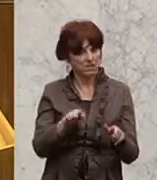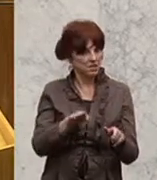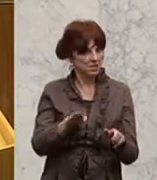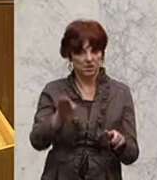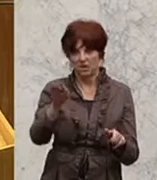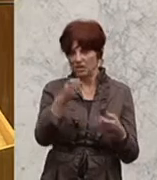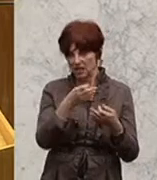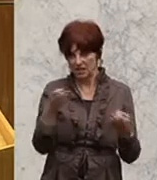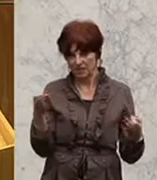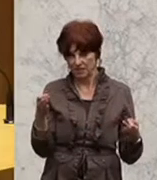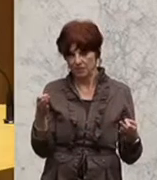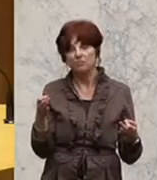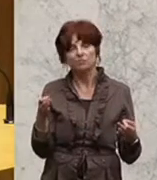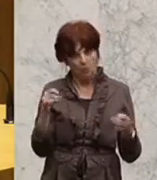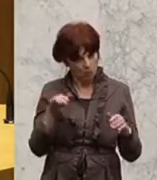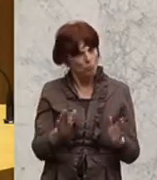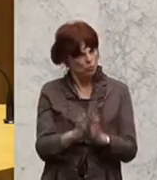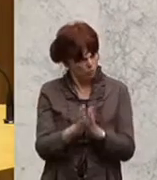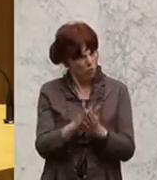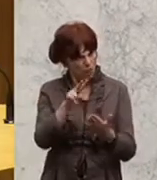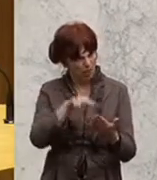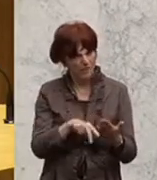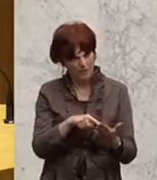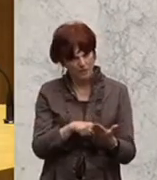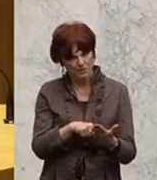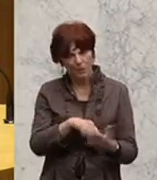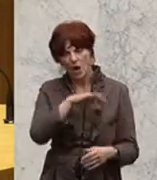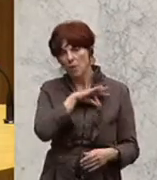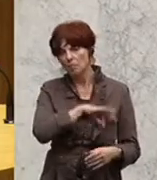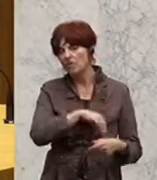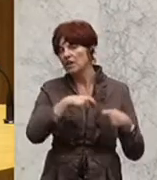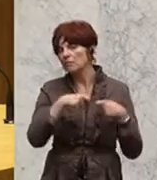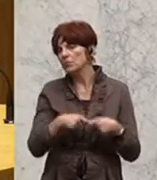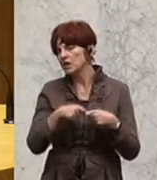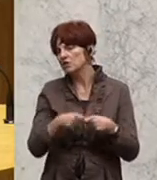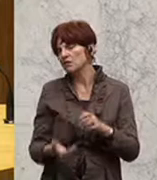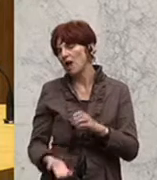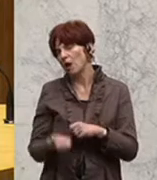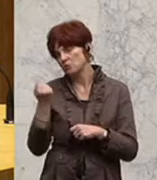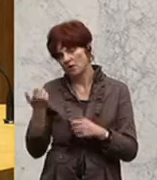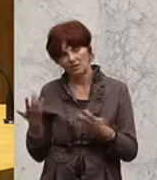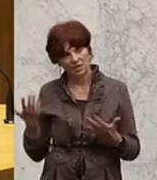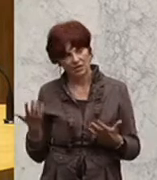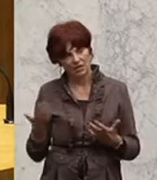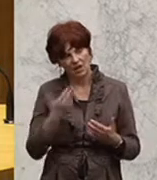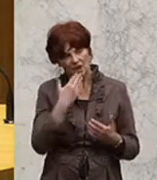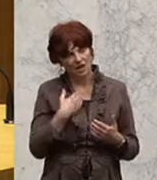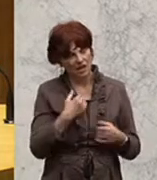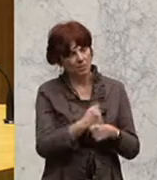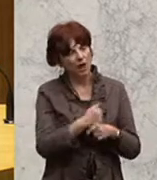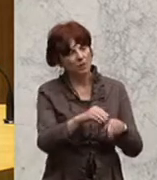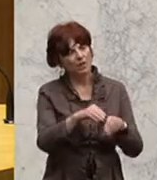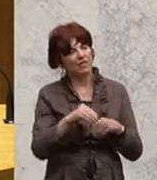eingefroren. Die Abschaffung der Pflichtmitgliedschaften. Was bedeutet das, liebe Arbeitnehmerinnen und Arbeitnehmer in